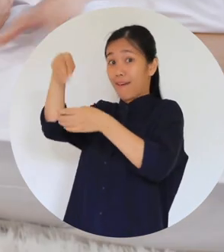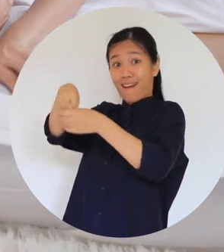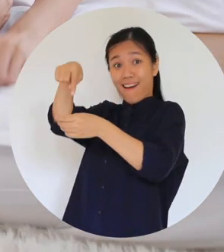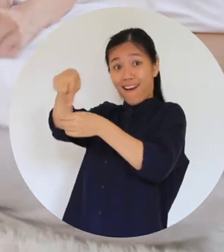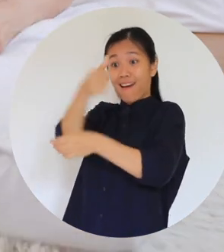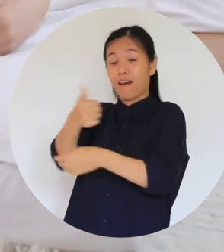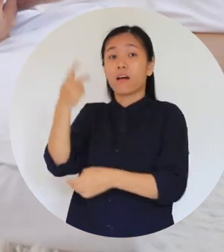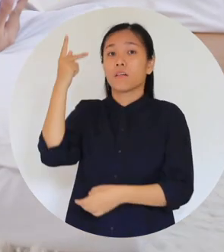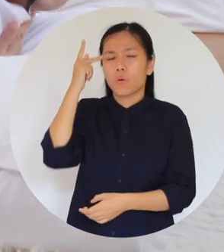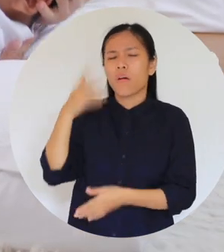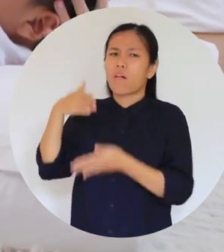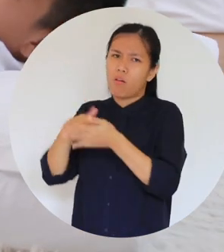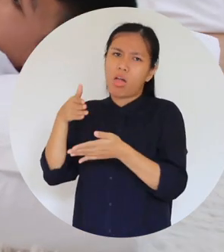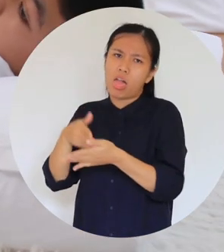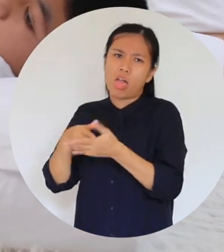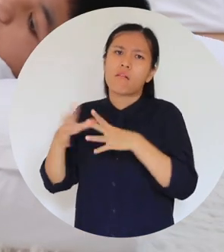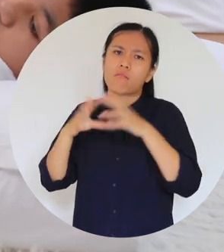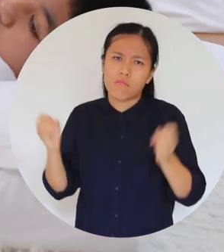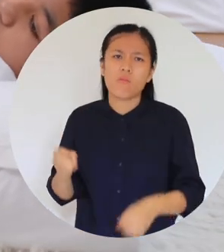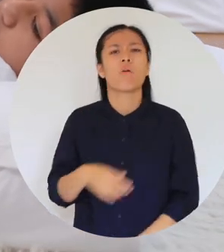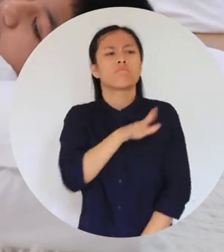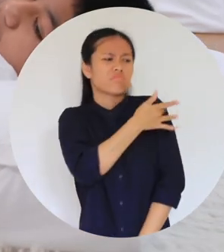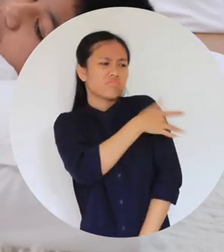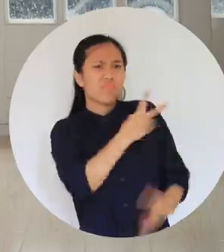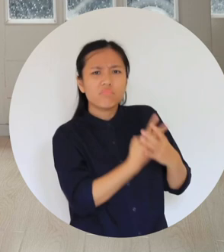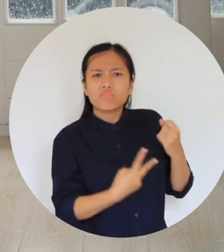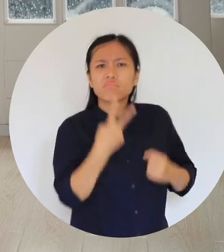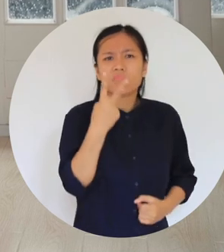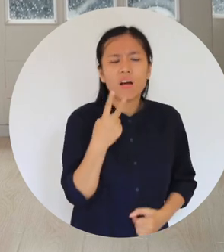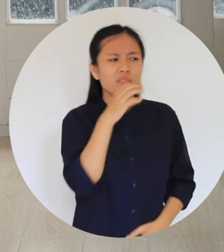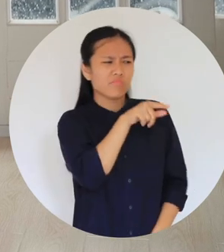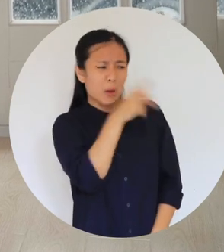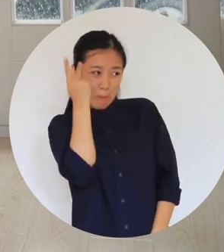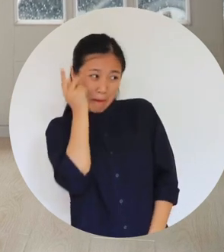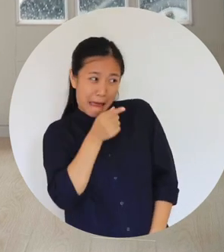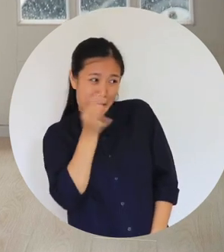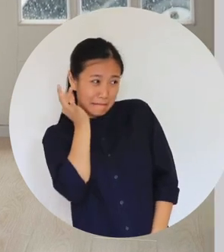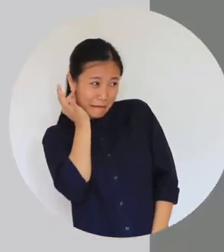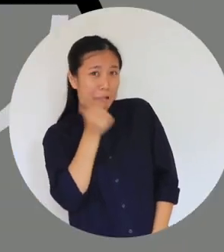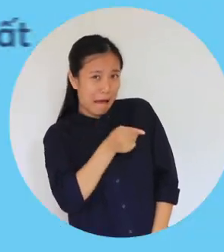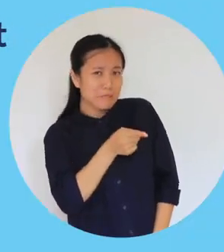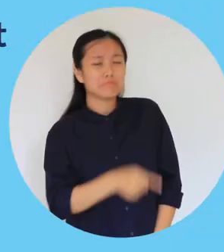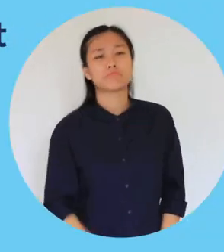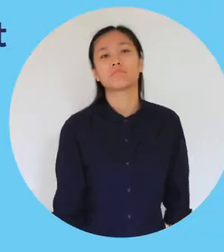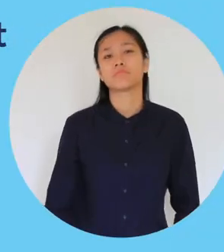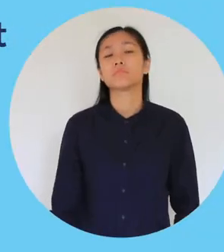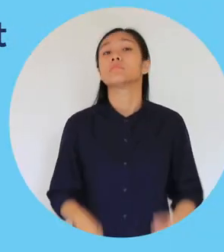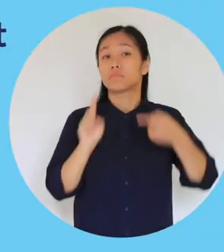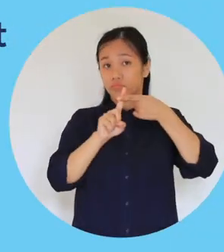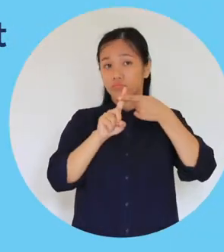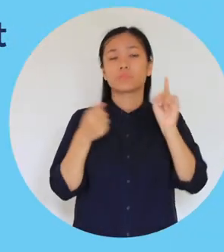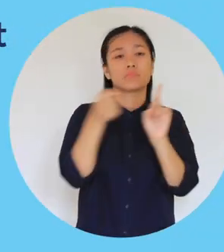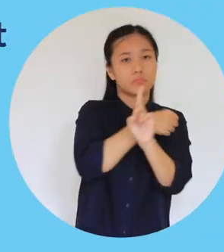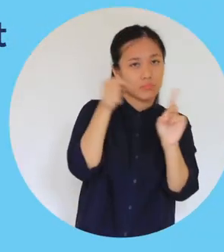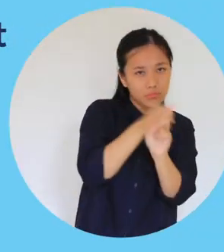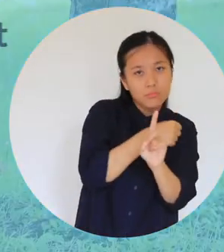sống, người khuyết tật gặp nhiều khó khăn hơn vì bị phân biệt đối xử kép cả từ khía cạnh giới và khuyết tật. 1. Bạo